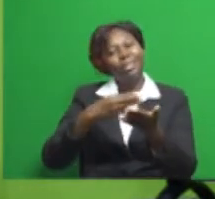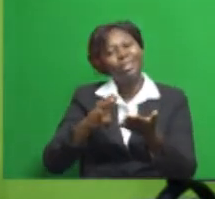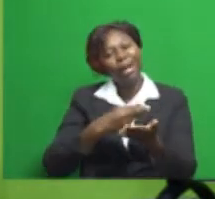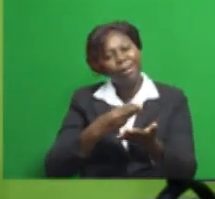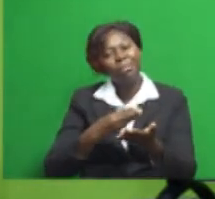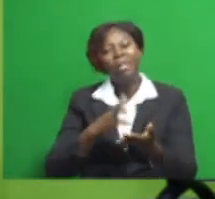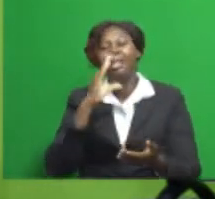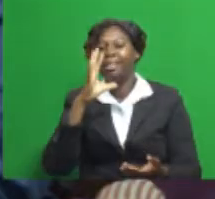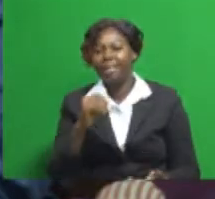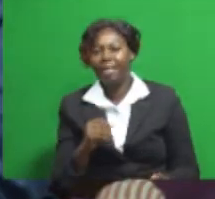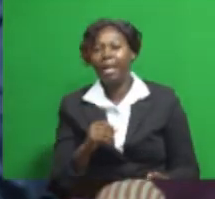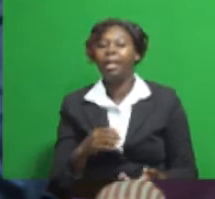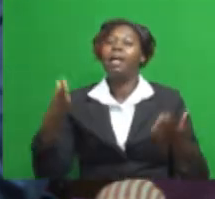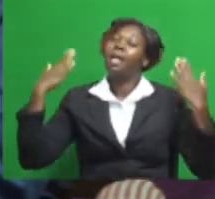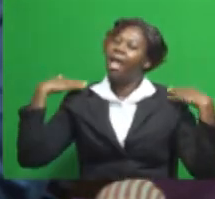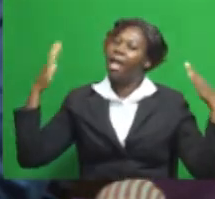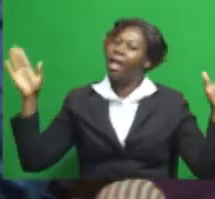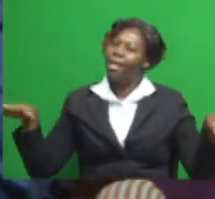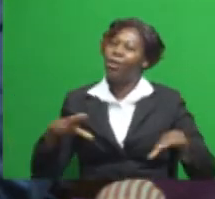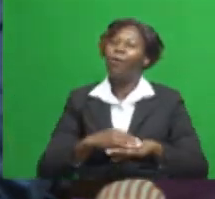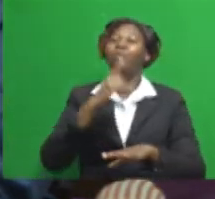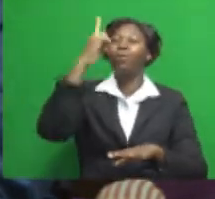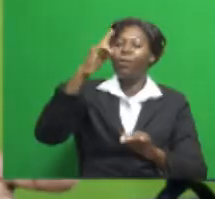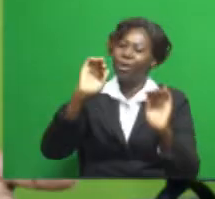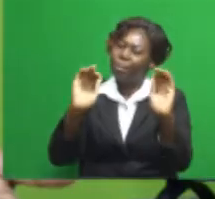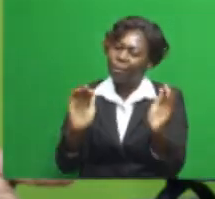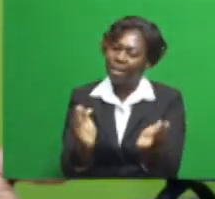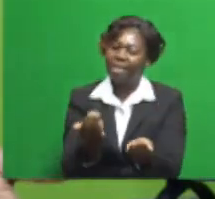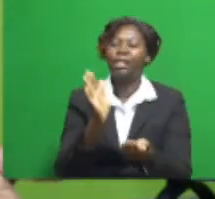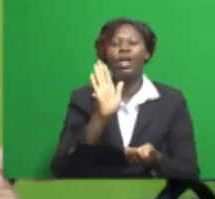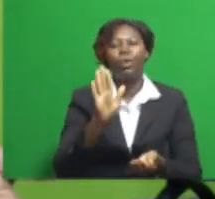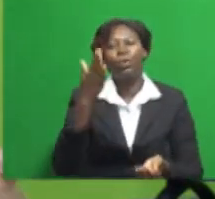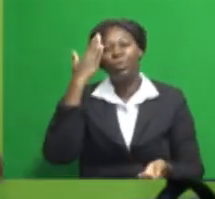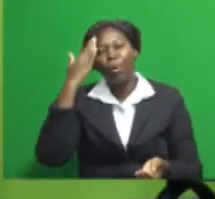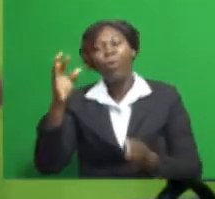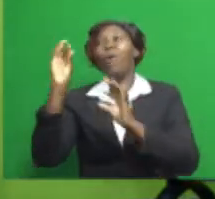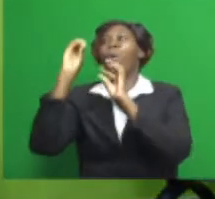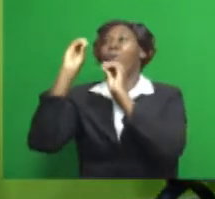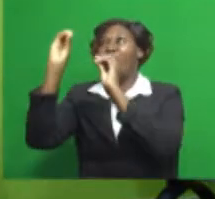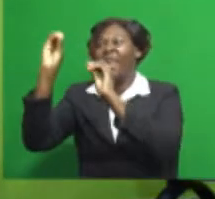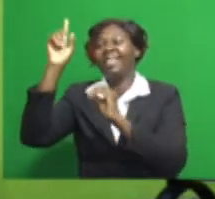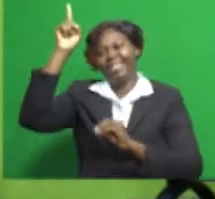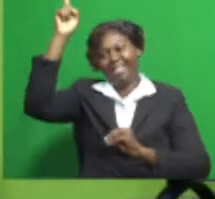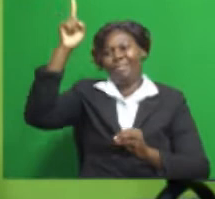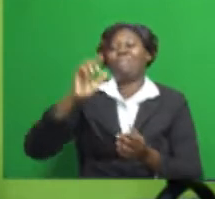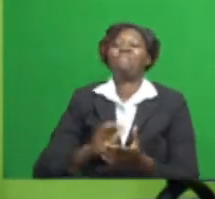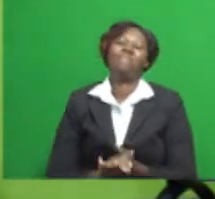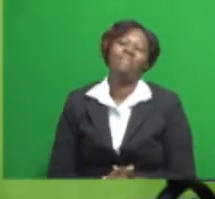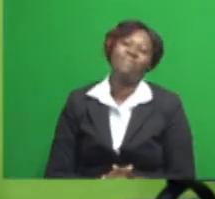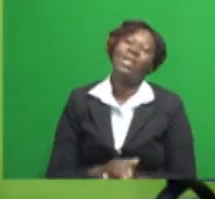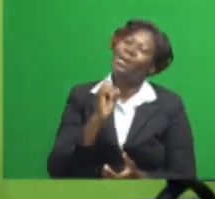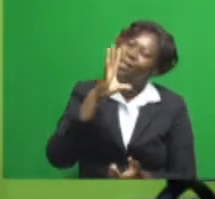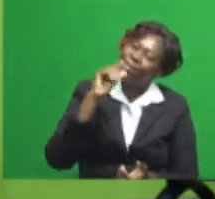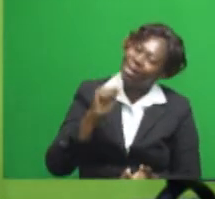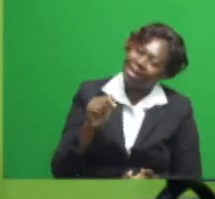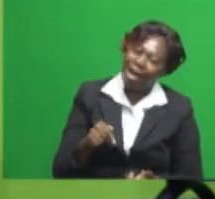anokomberedza vanomutya nekuvarwira. Ndozvavaitirwa kumana. Exactly. Saka nyaya yekuti mwarane ngirozi